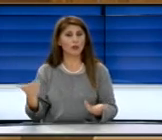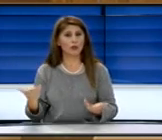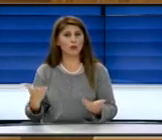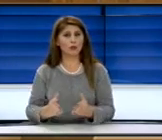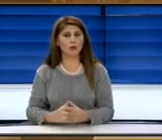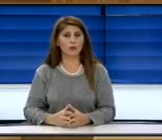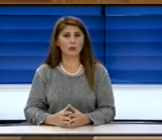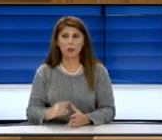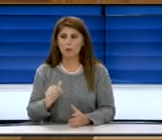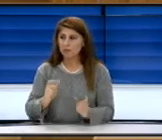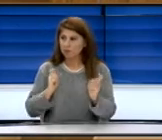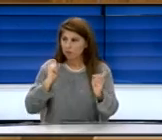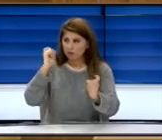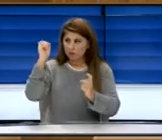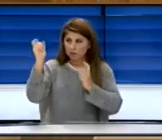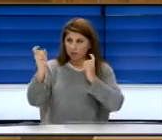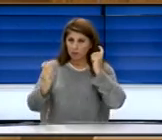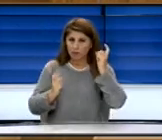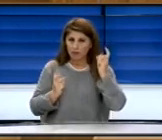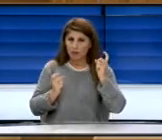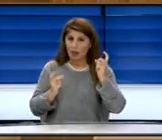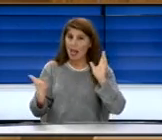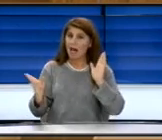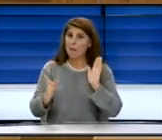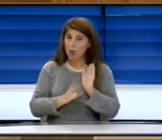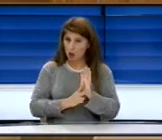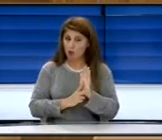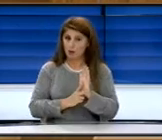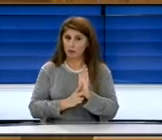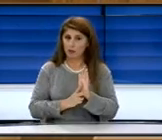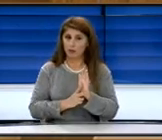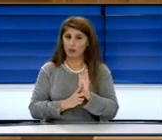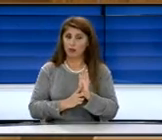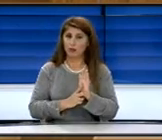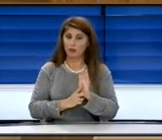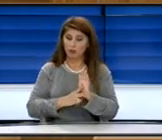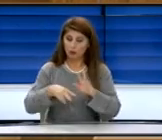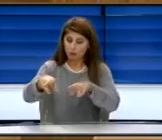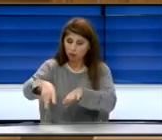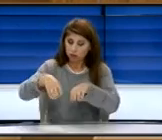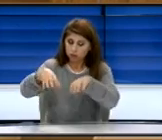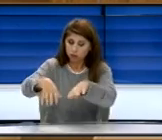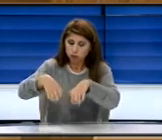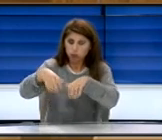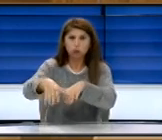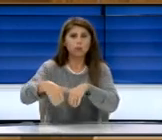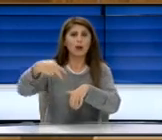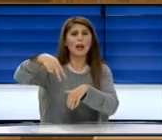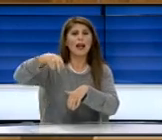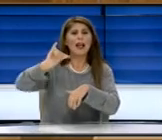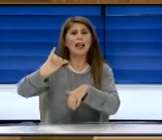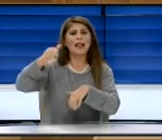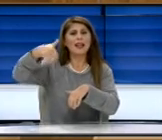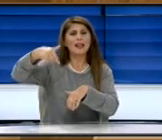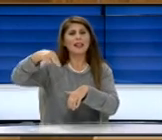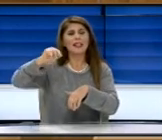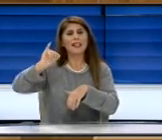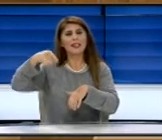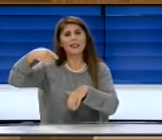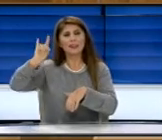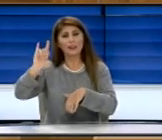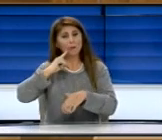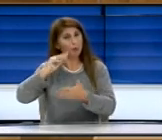εδώ αναρωτιέται κανείς. Η απαγόρευση των εξορίξεων που επαναλαμβάνει το Μέρα